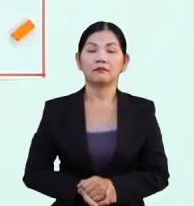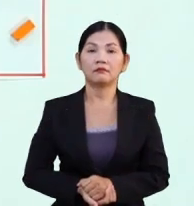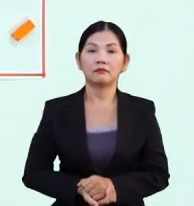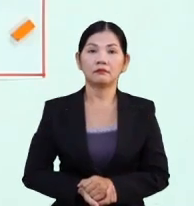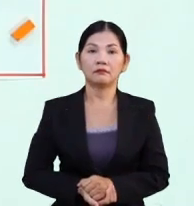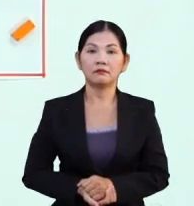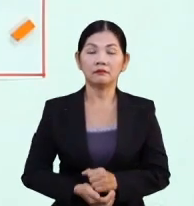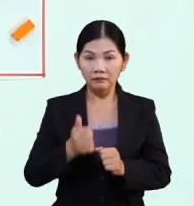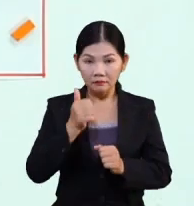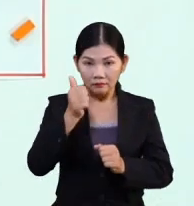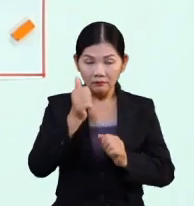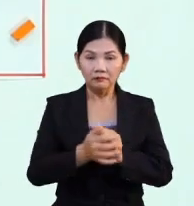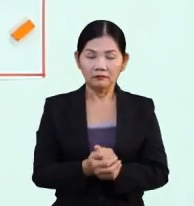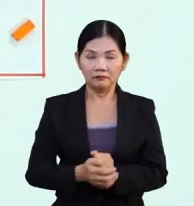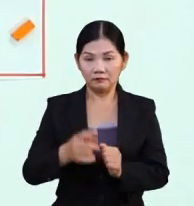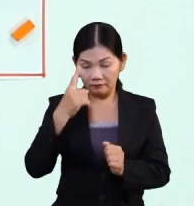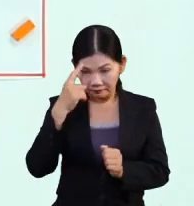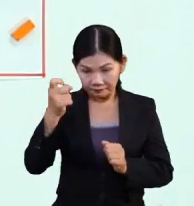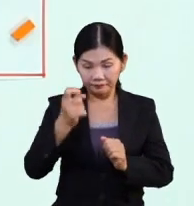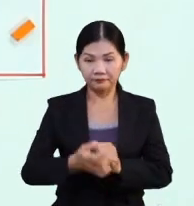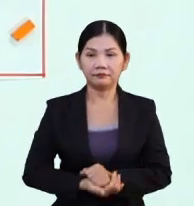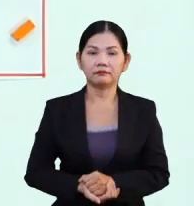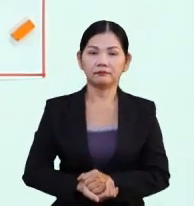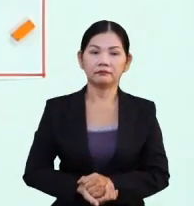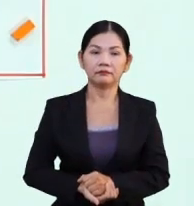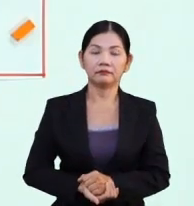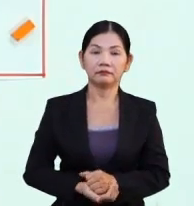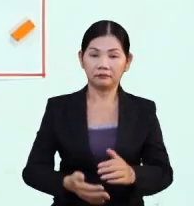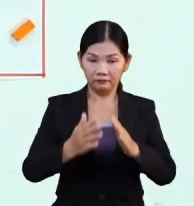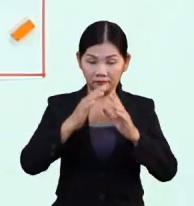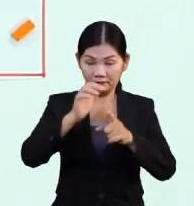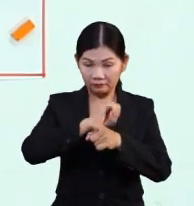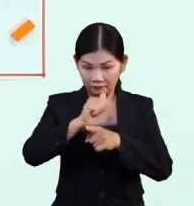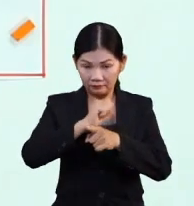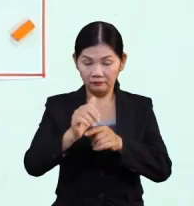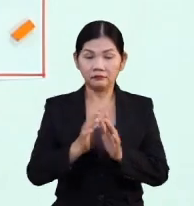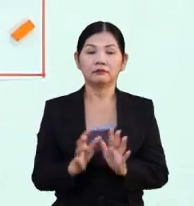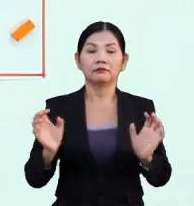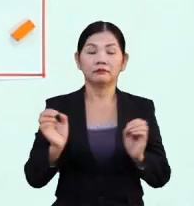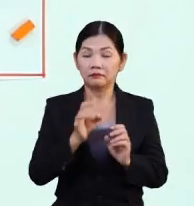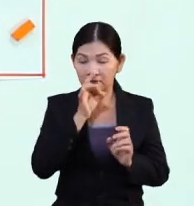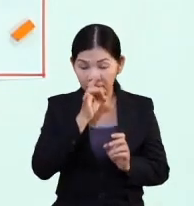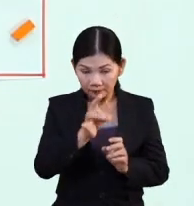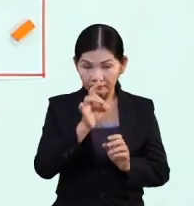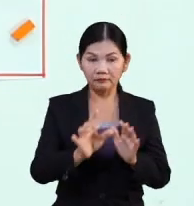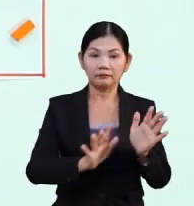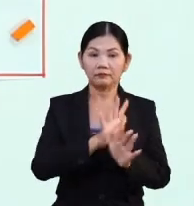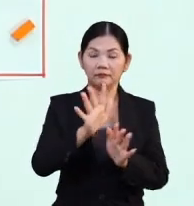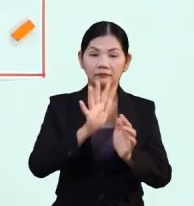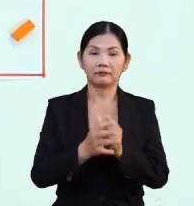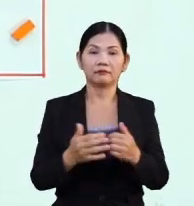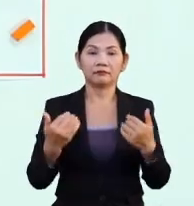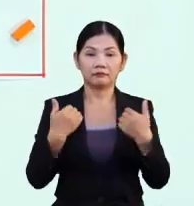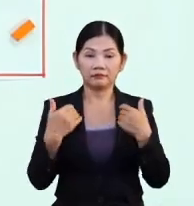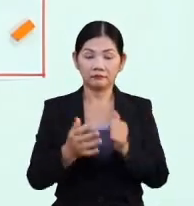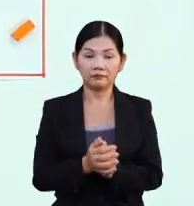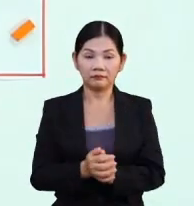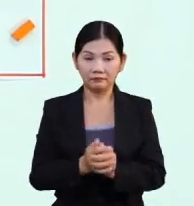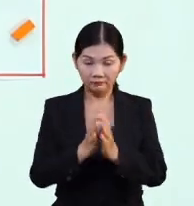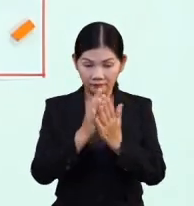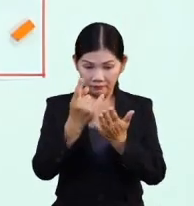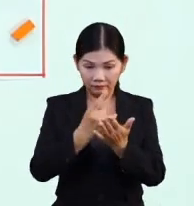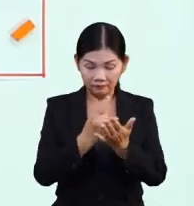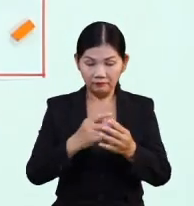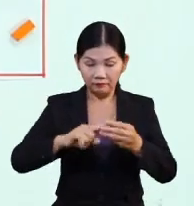ចាល្អណាស់កូនឆ្លាតឆ្លាតទាំងអស់គ្នាអញ្ចឹងការបង្កើតចំណោទរបស់កូនមិនប្រកាសថាដូចអ្នកគ្រូទាំងអស់ហើយមែនអត់ពេលខ្លះកូនលើកយកពីខ្មៅ